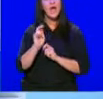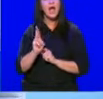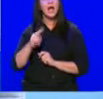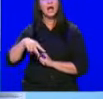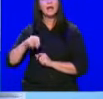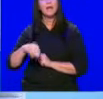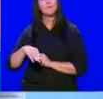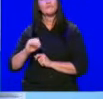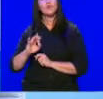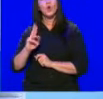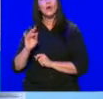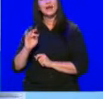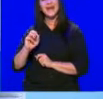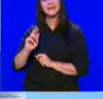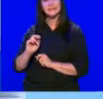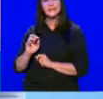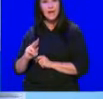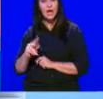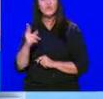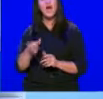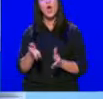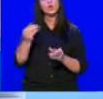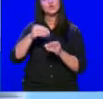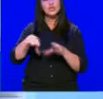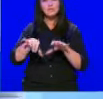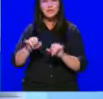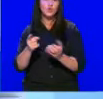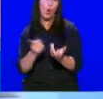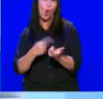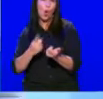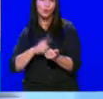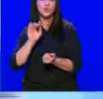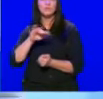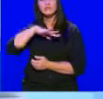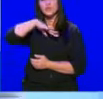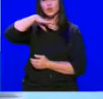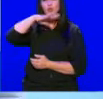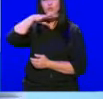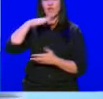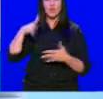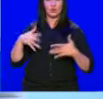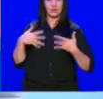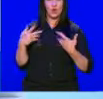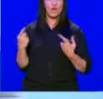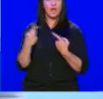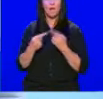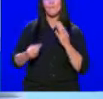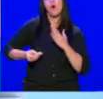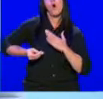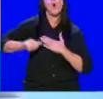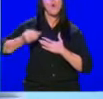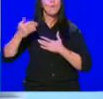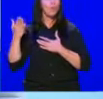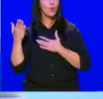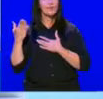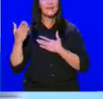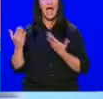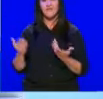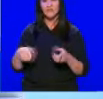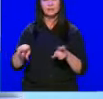във властта до толкова, доколкото да бъдат задоволени едни определени, така един нагон към обогатяване,